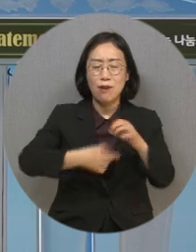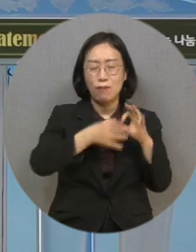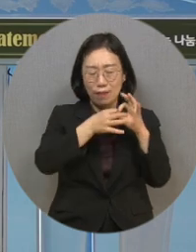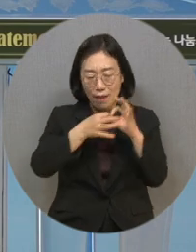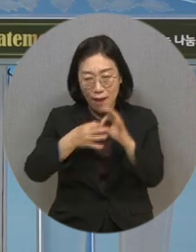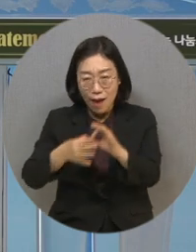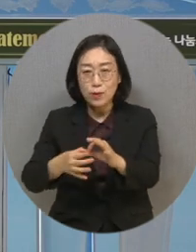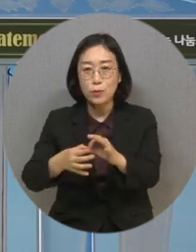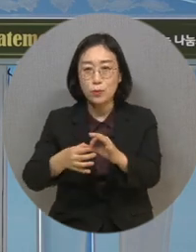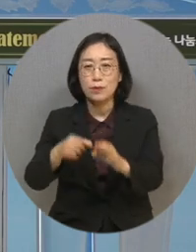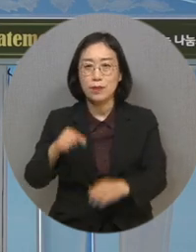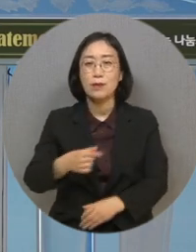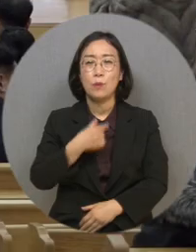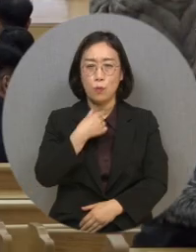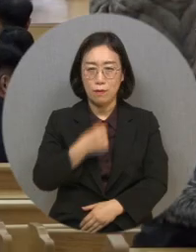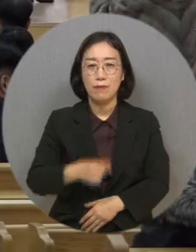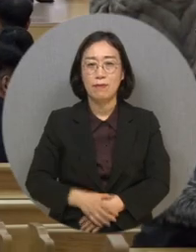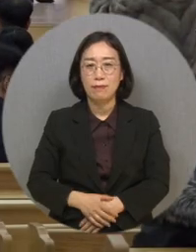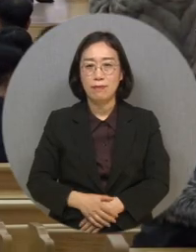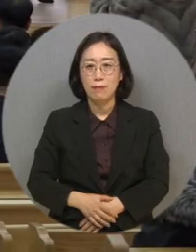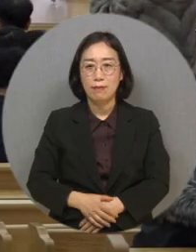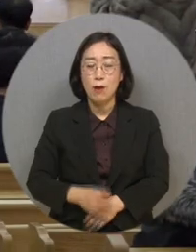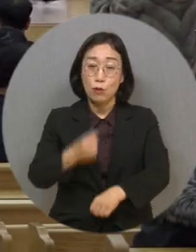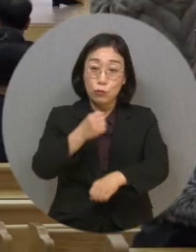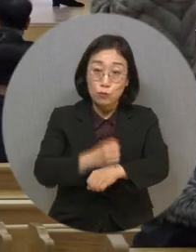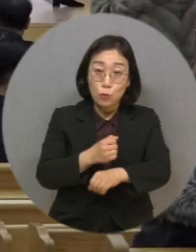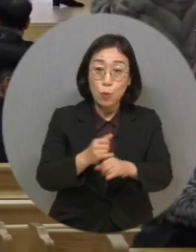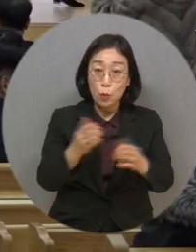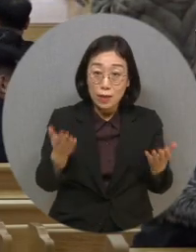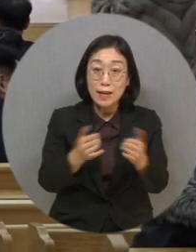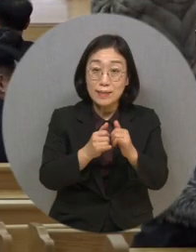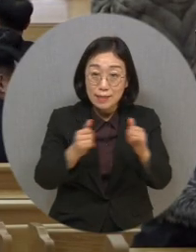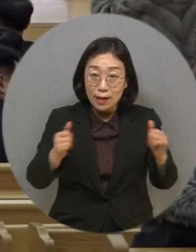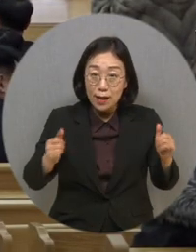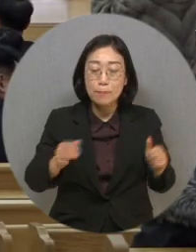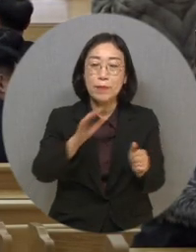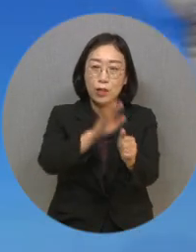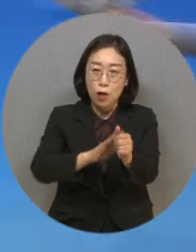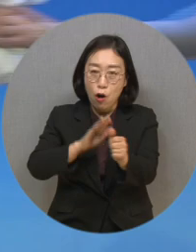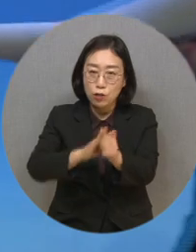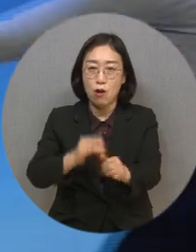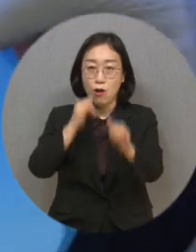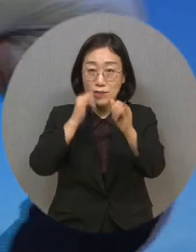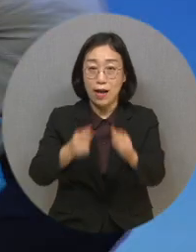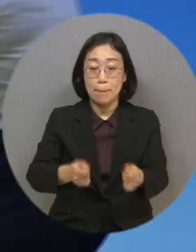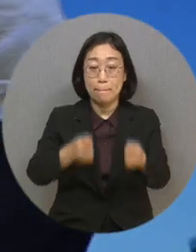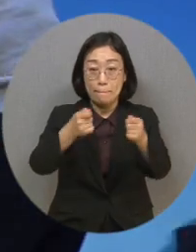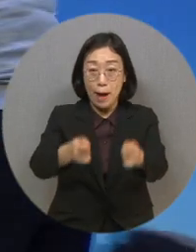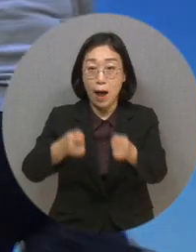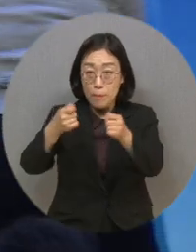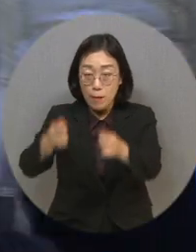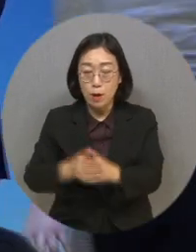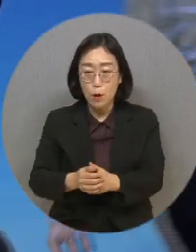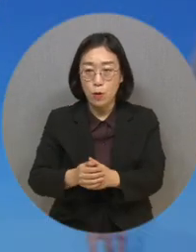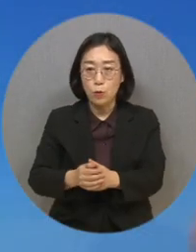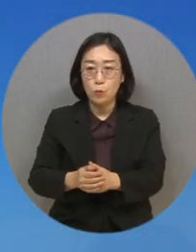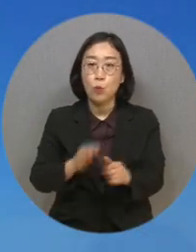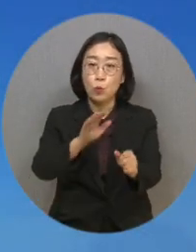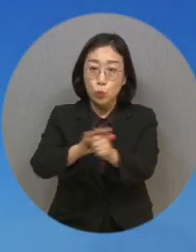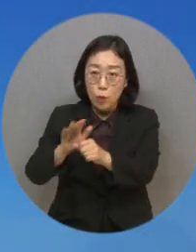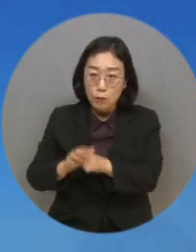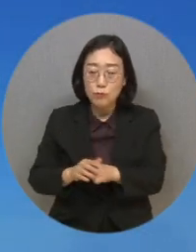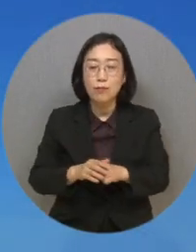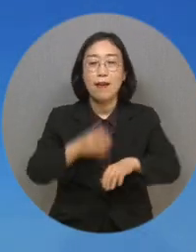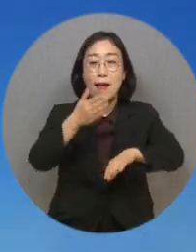느꼈으면 하는 그런 바람입니다. 애쓴 직원들을 위한 격려와 응원의 표창, 후원과 자원봉사자들에게는